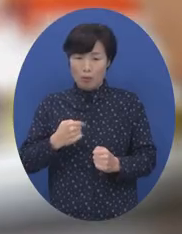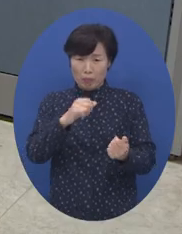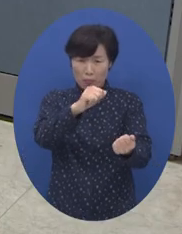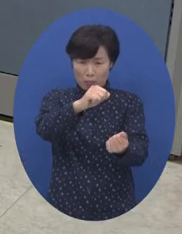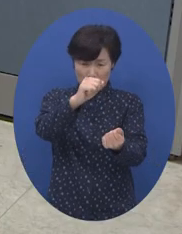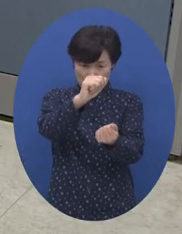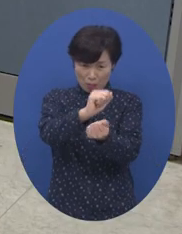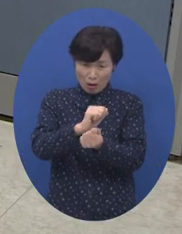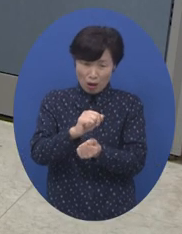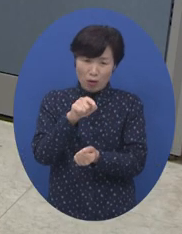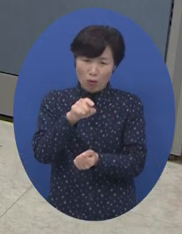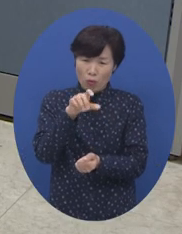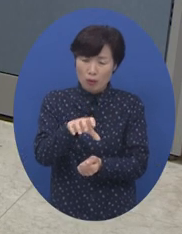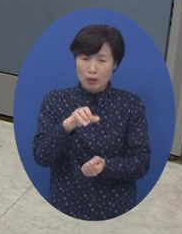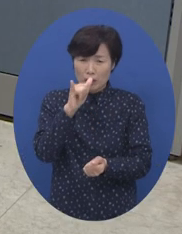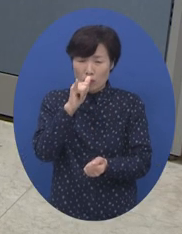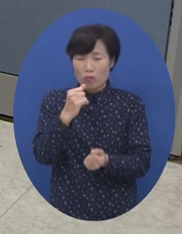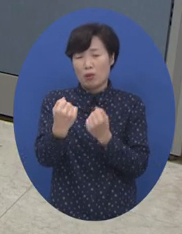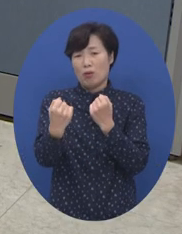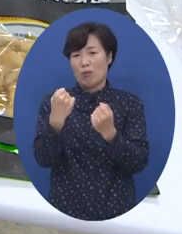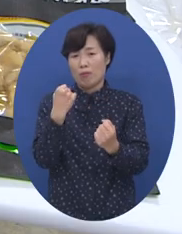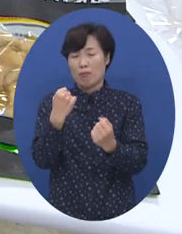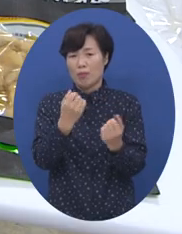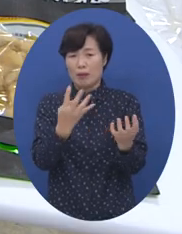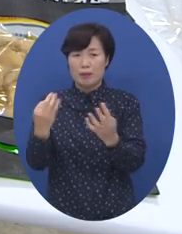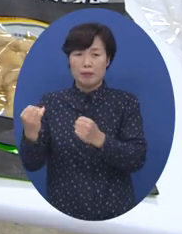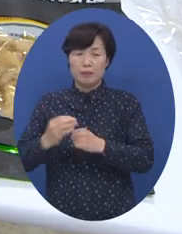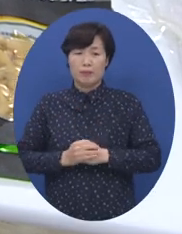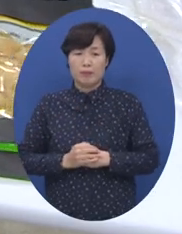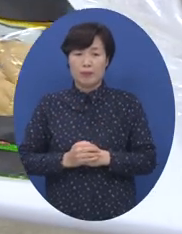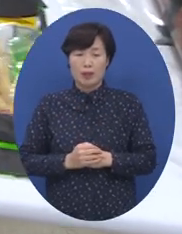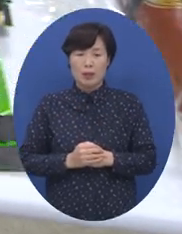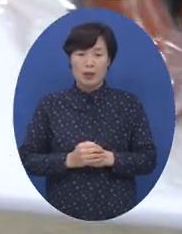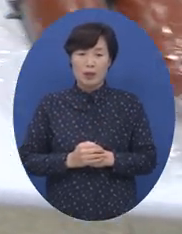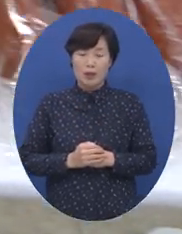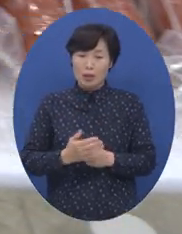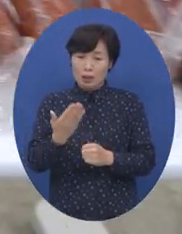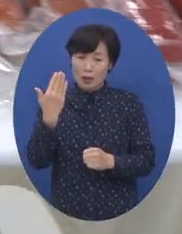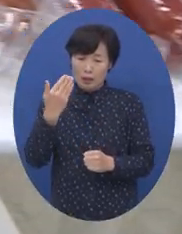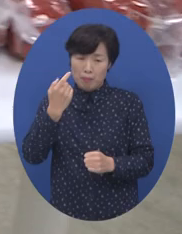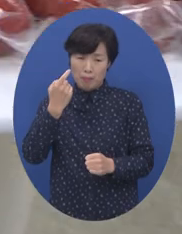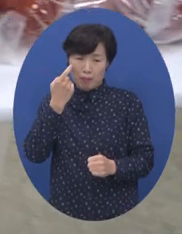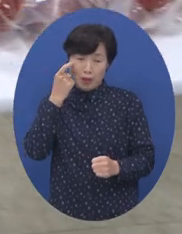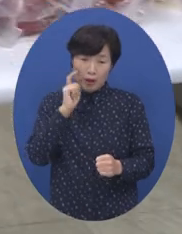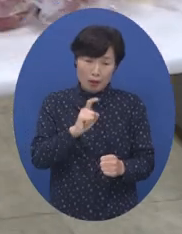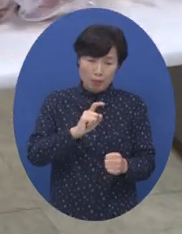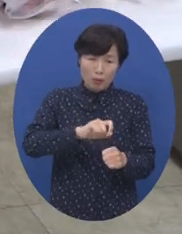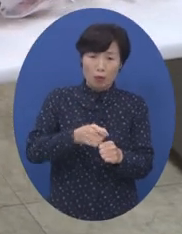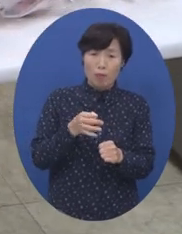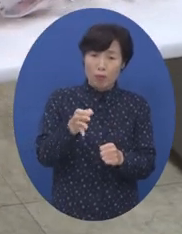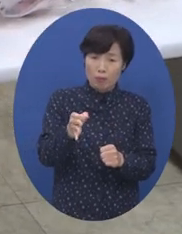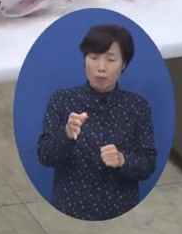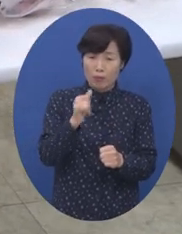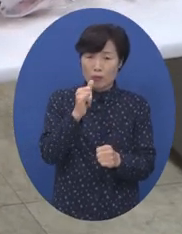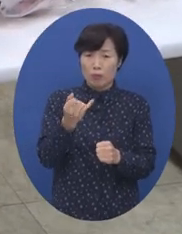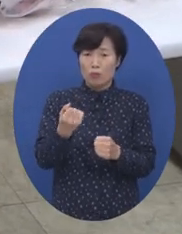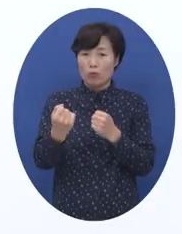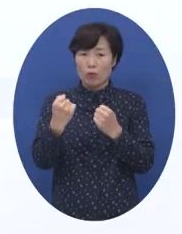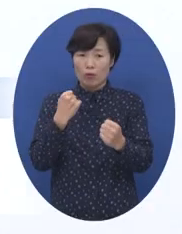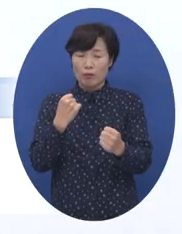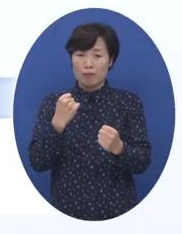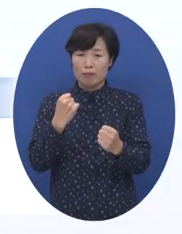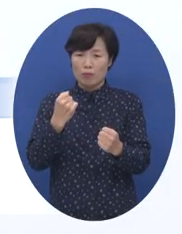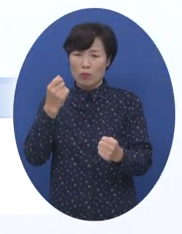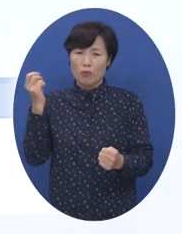포함됐습니다. 이 중에선 지난 5월 같은 이유로 벌금형을 받은 곳도 끼어 있는 것으로 알려졌습니다. 양돈 농가에